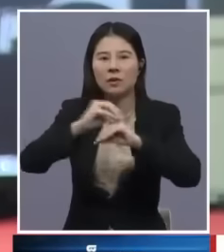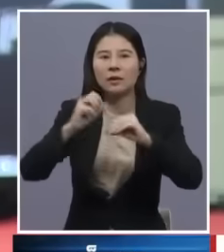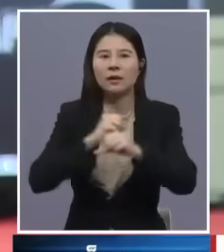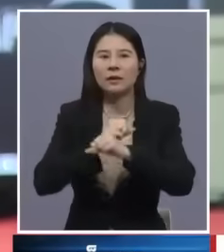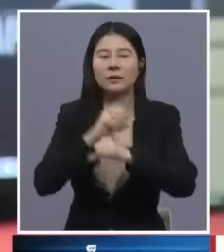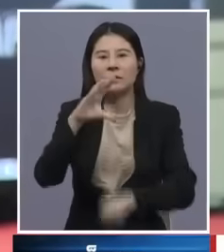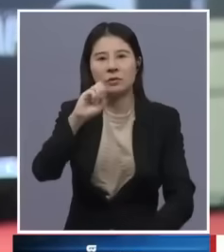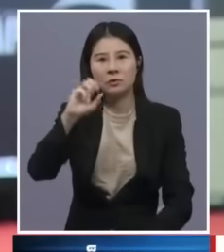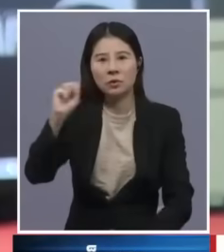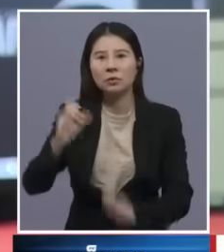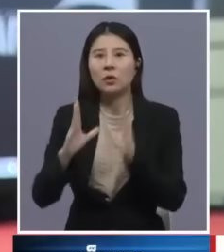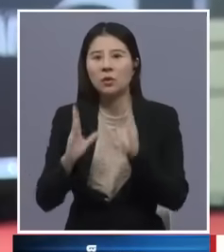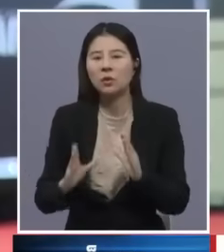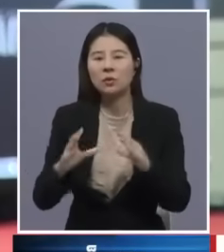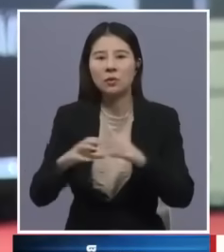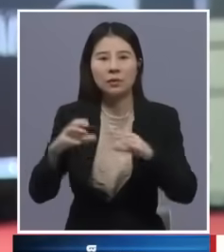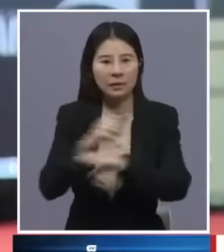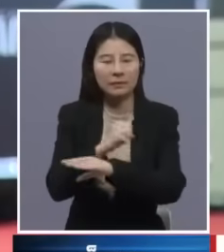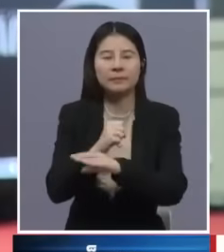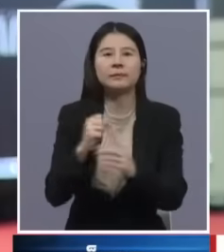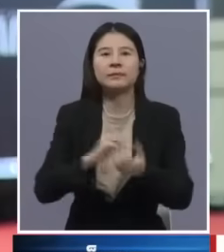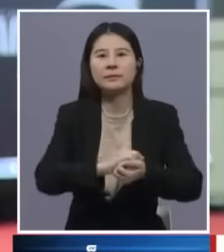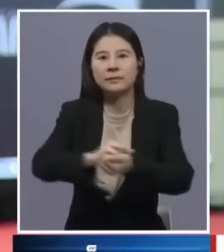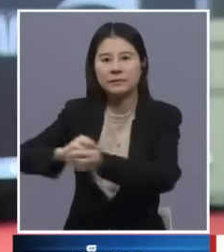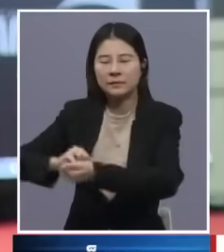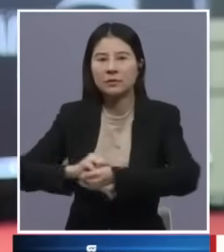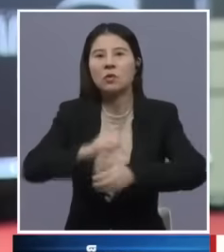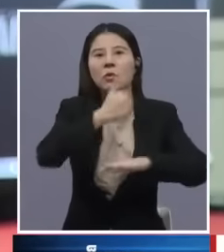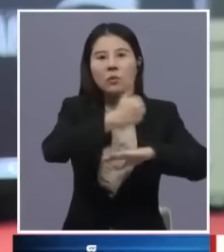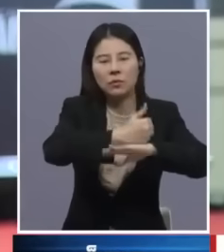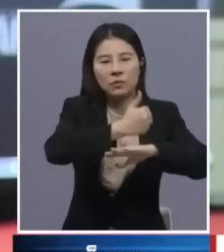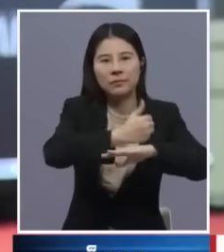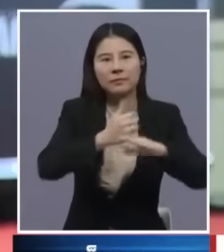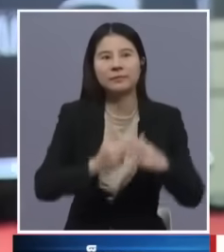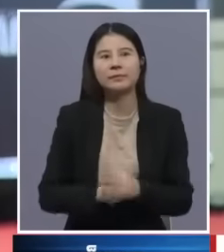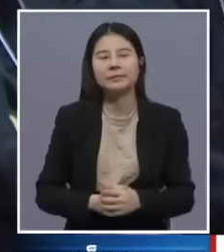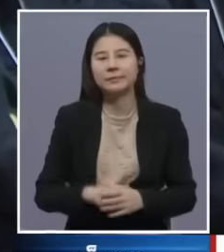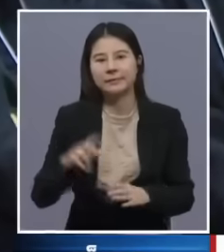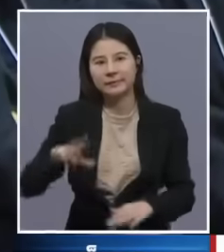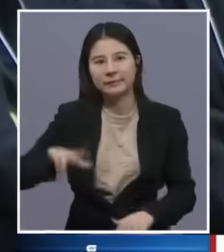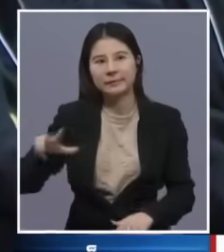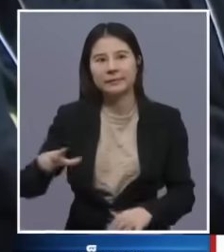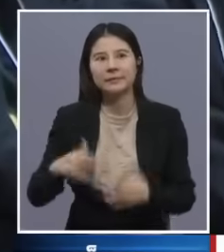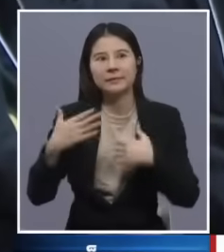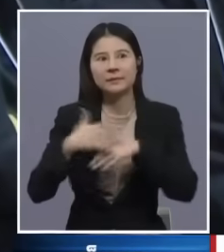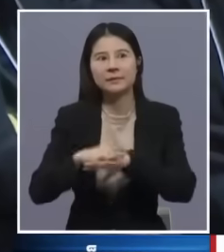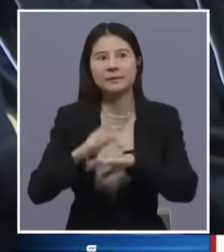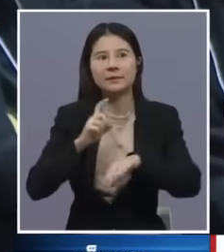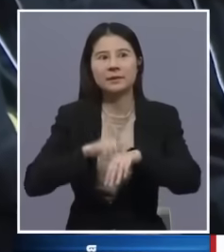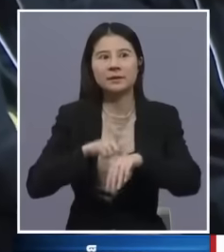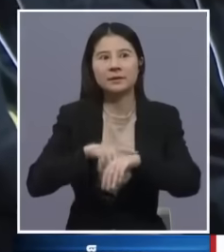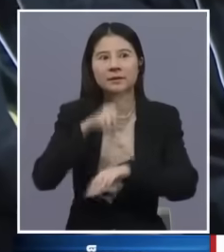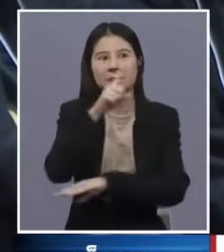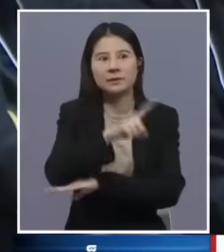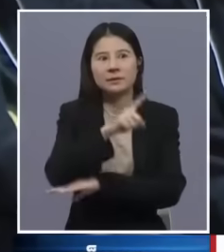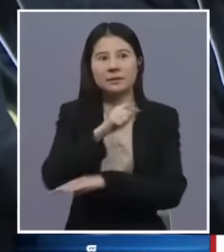ภาพส.ส.และบุคลากรทางการเมืองนะคะก็มีแกนนำพรรคแล้วก็สมาชิกของพรรคหลายคนเข้าร่วมโดยในช่วงเวลาประมาณบ่ายโม